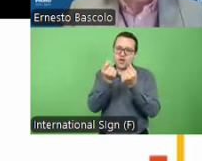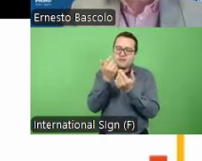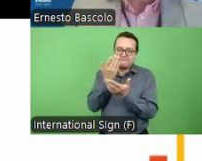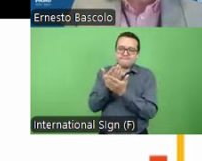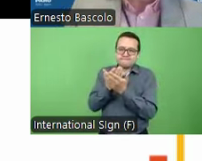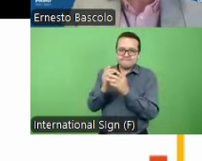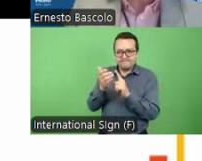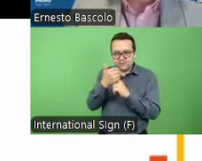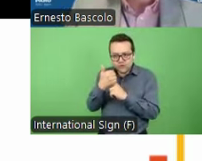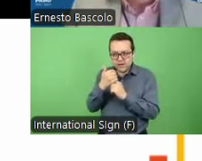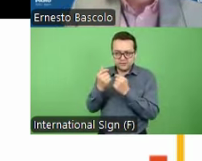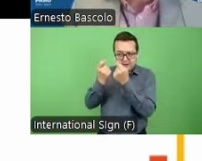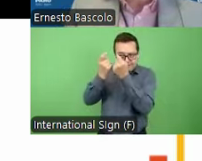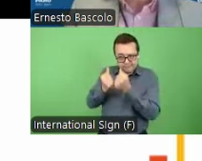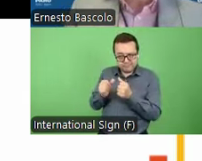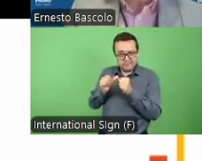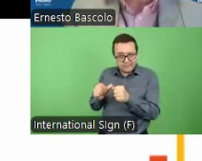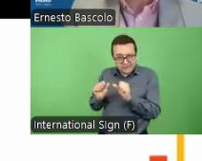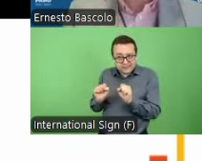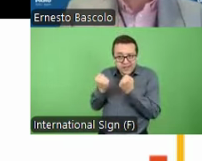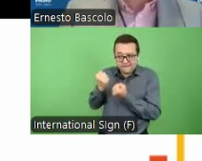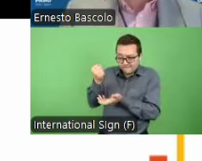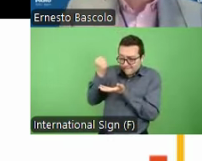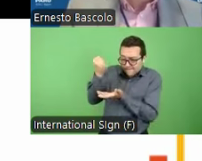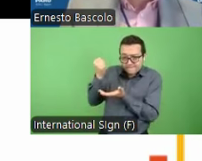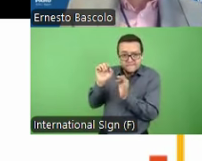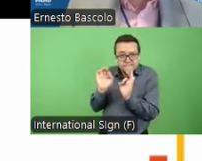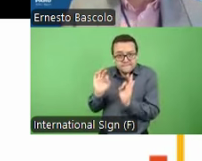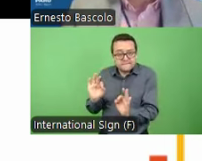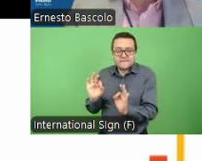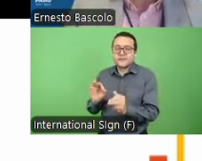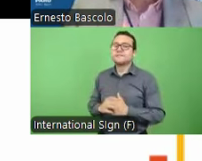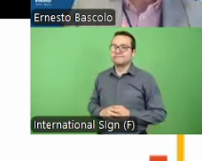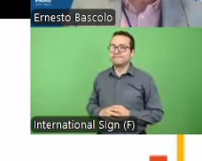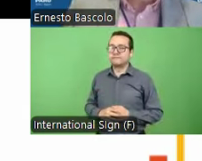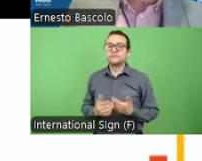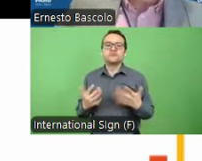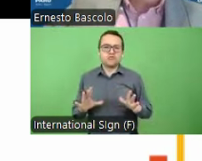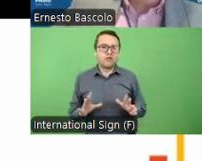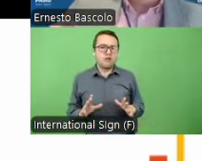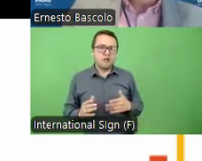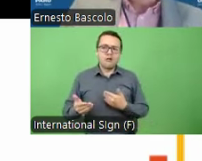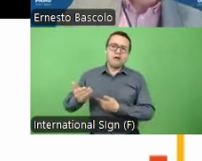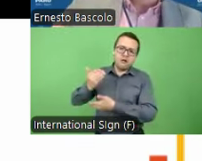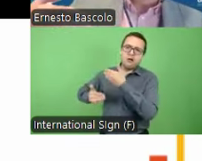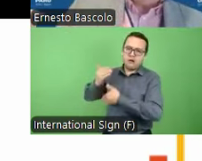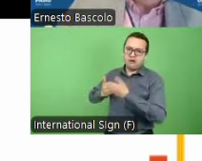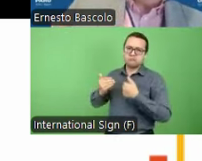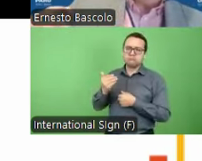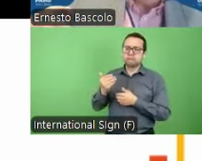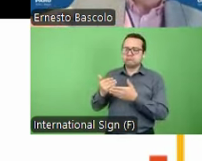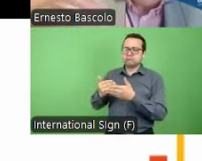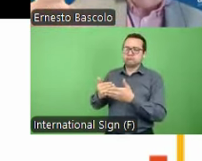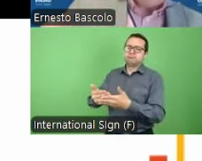Et importante a pesar de c'est mejoras toujours un que se han défi generado important en dépit en des las últimas améliorations décadas qui en se sont términos de présentées ces aumento del